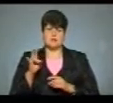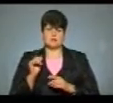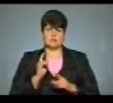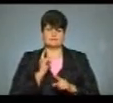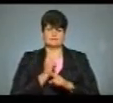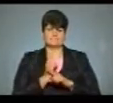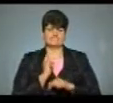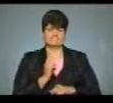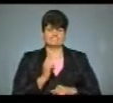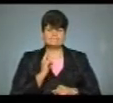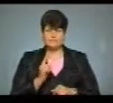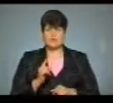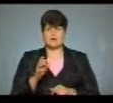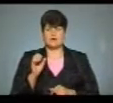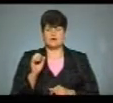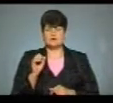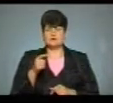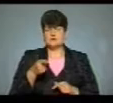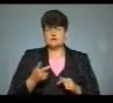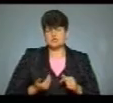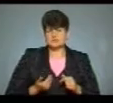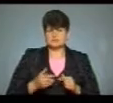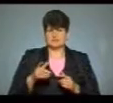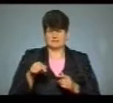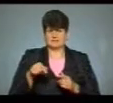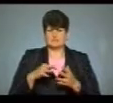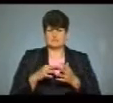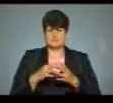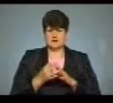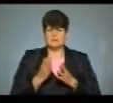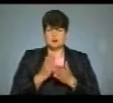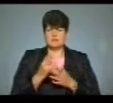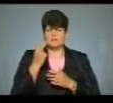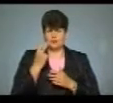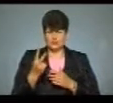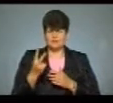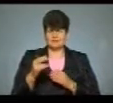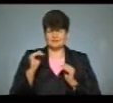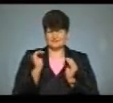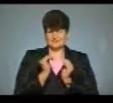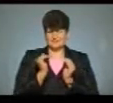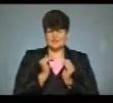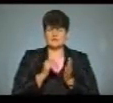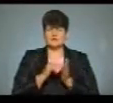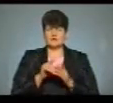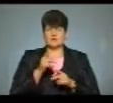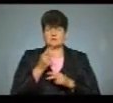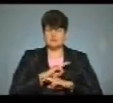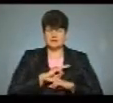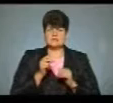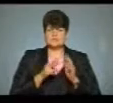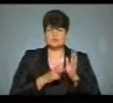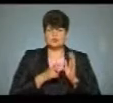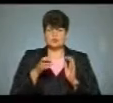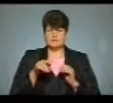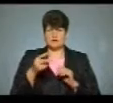захисту населення Анатолій Крук. За його словами, жителька цього селища тримала двох в'єтнамських свиней. Одна свиня загинула 17 липня, друга –